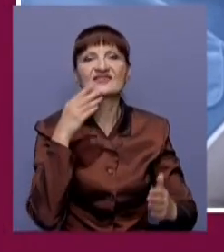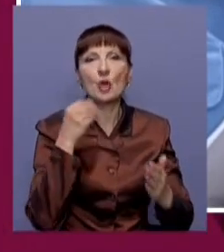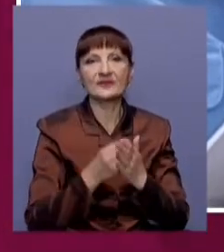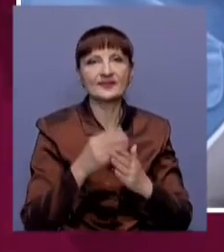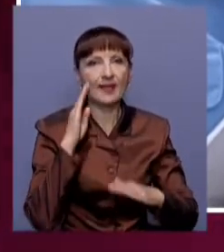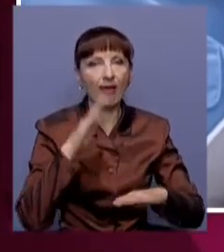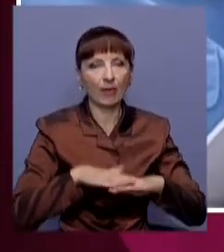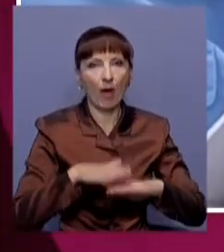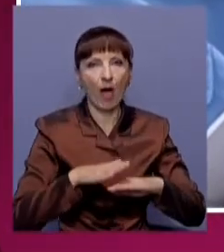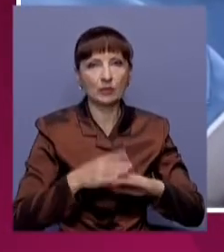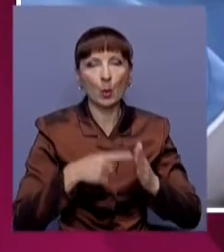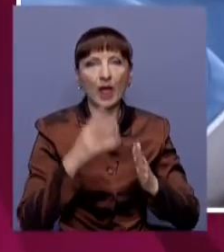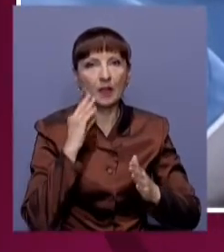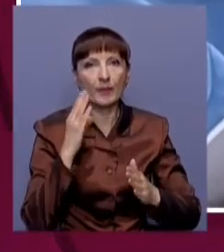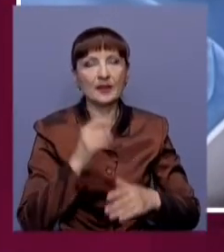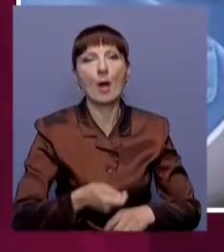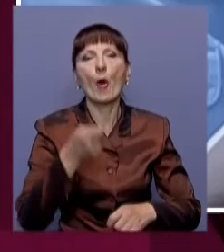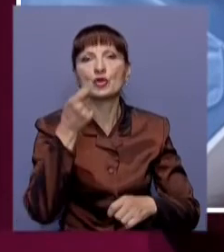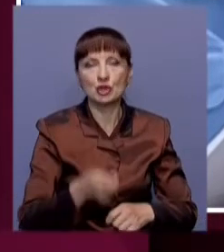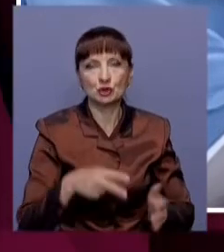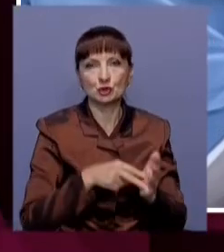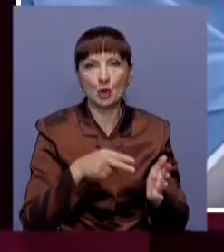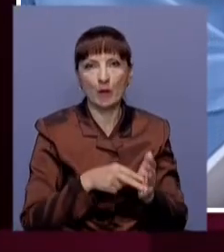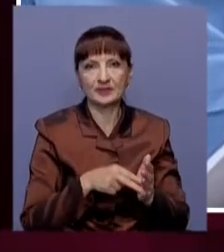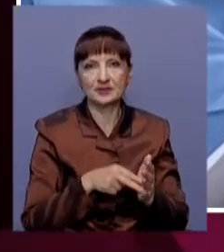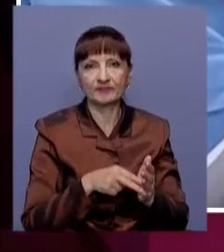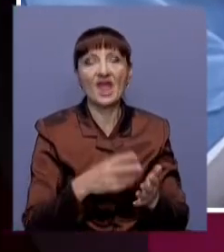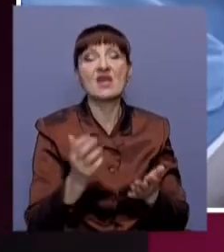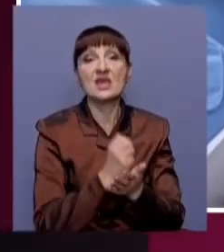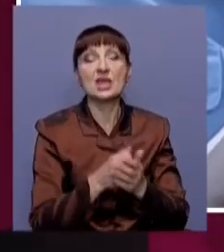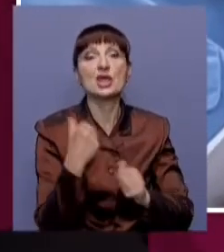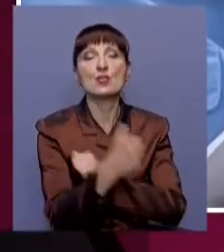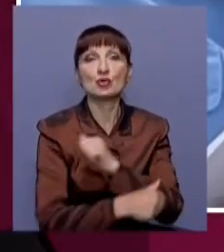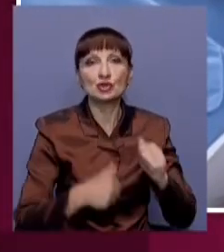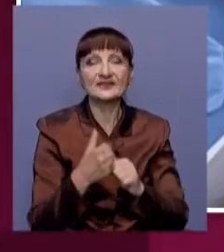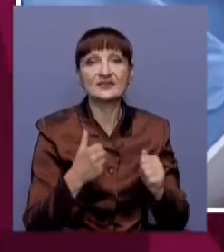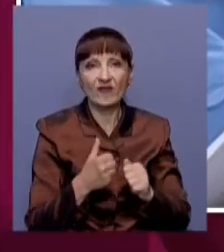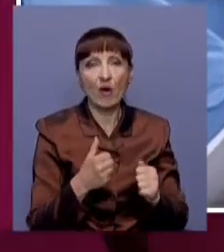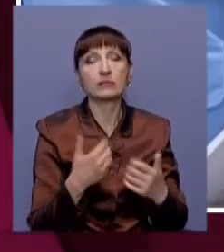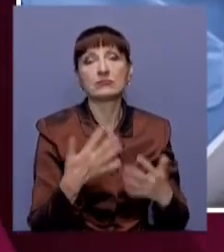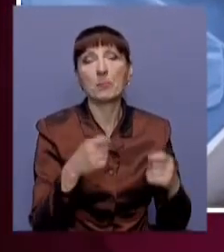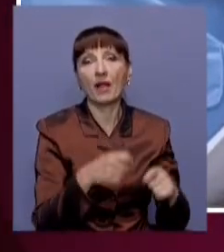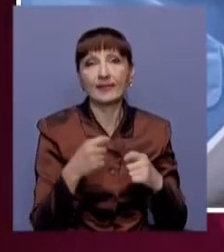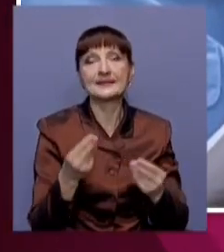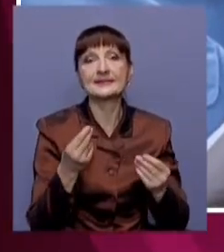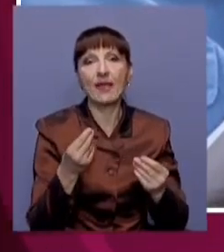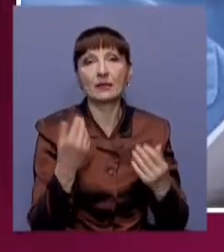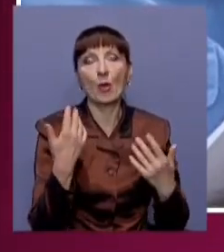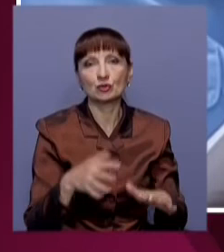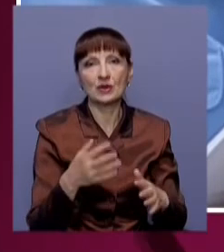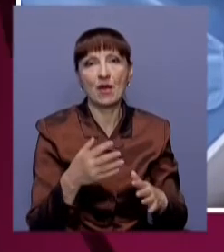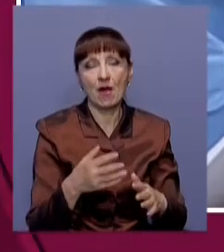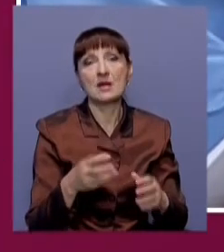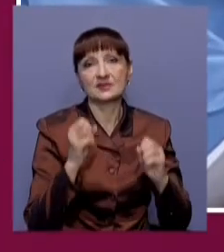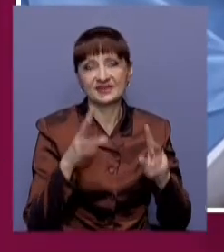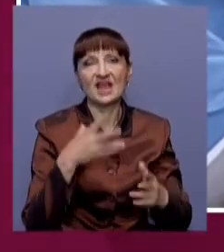по заведомо заниженной стоимости преступно добытое мужчина в целях легализации отмывания вносили в уставный капитал под